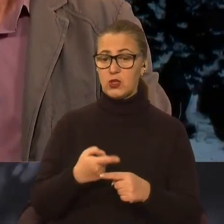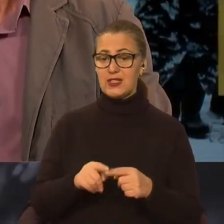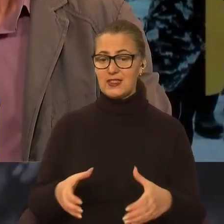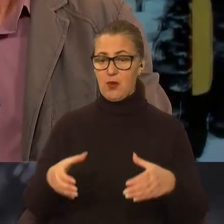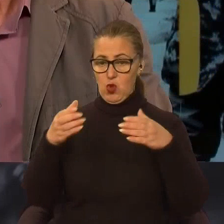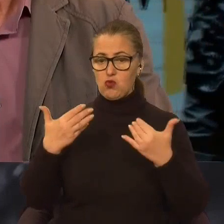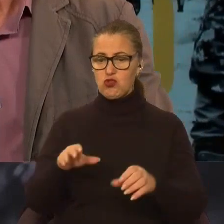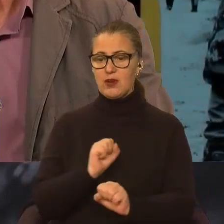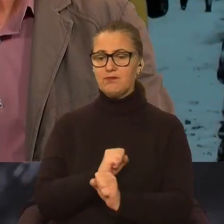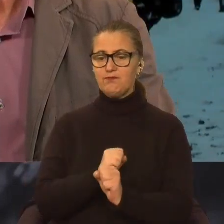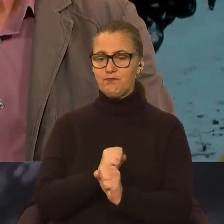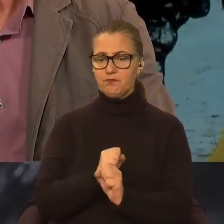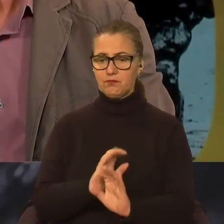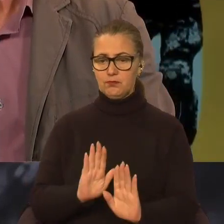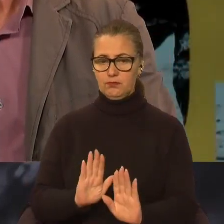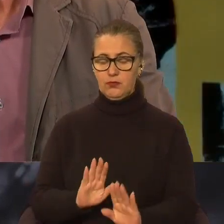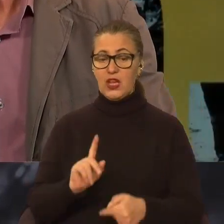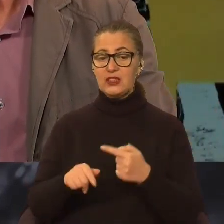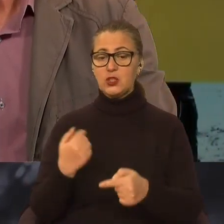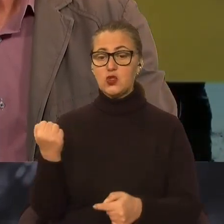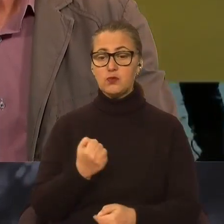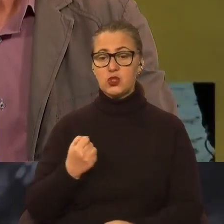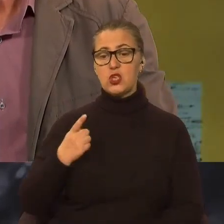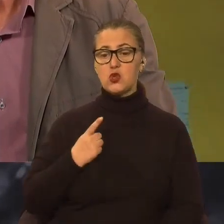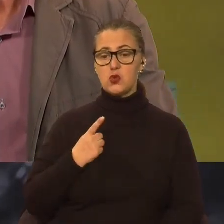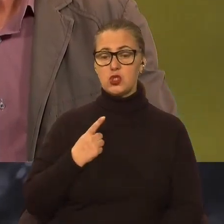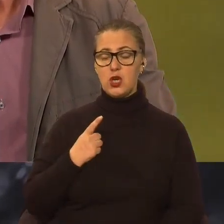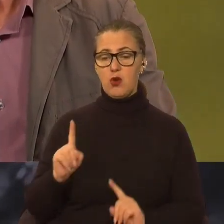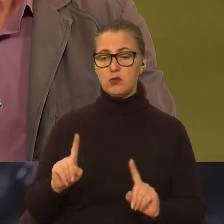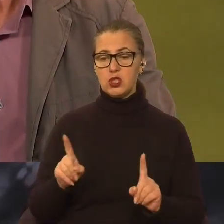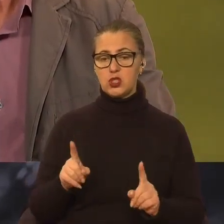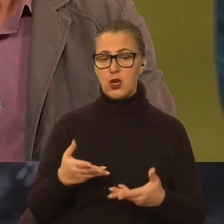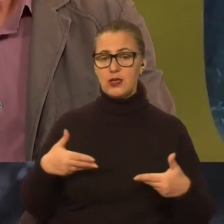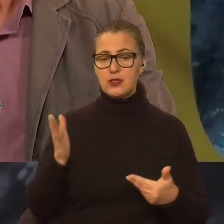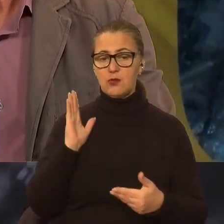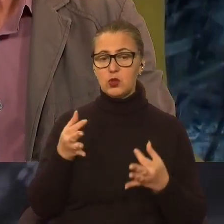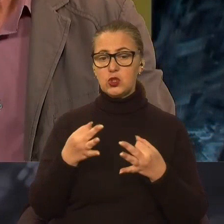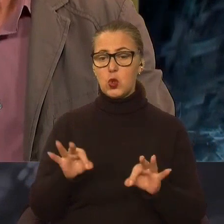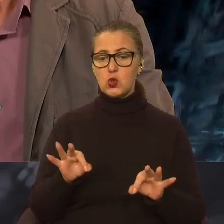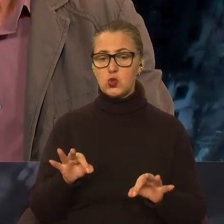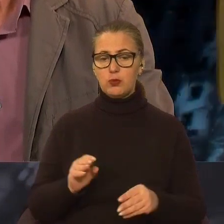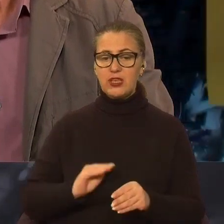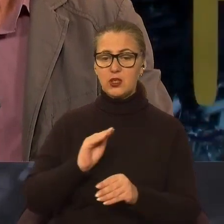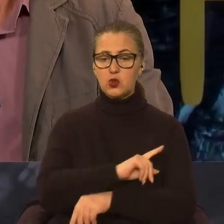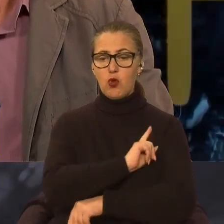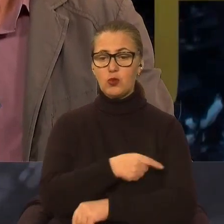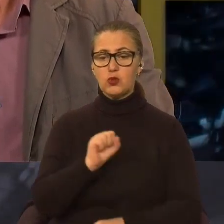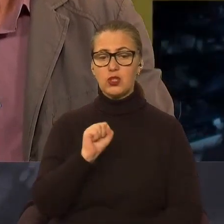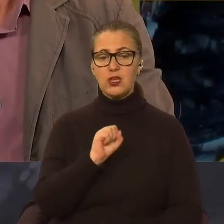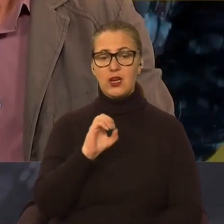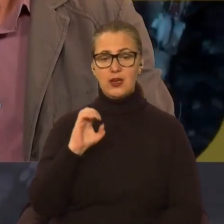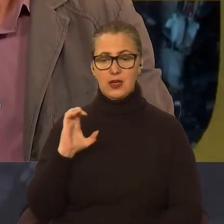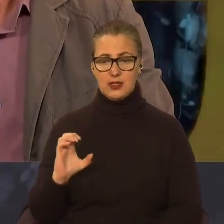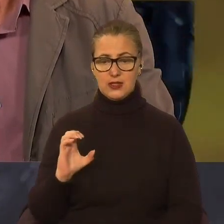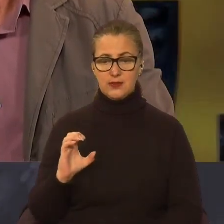в роботі більше того на наступному тижні ми також очікуємо що буде доступна додаткова потужність АЕС